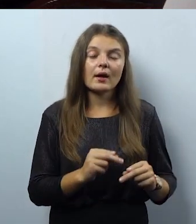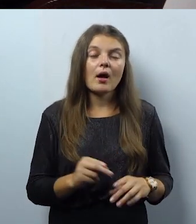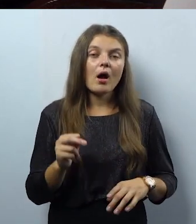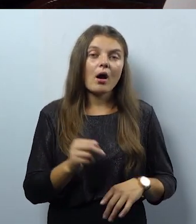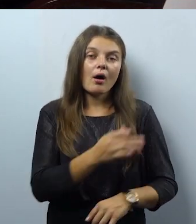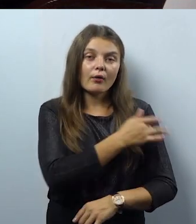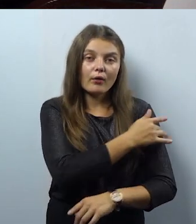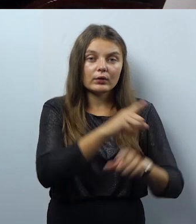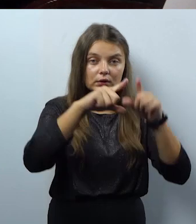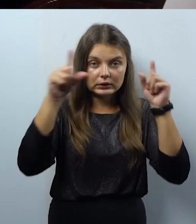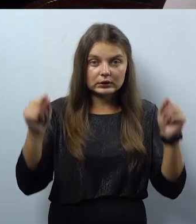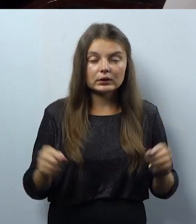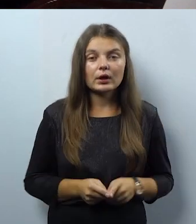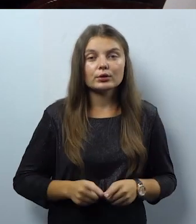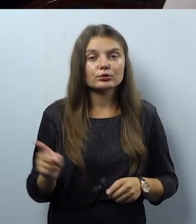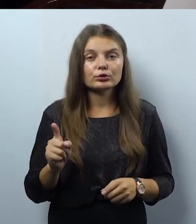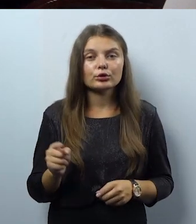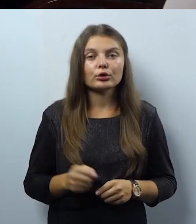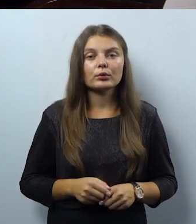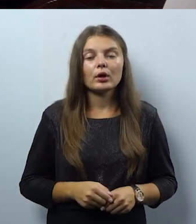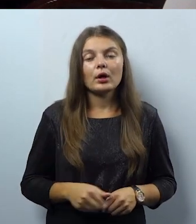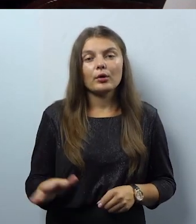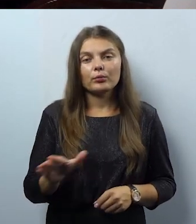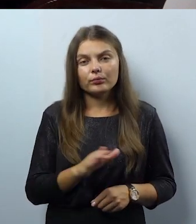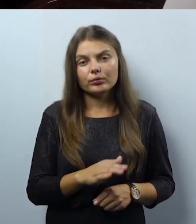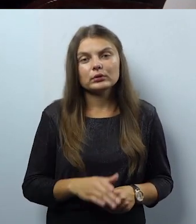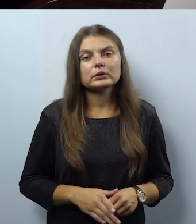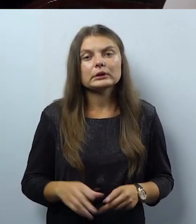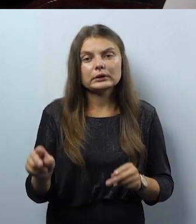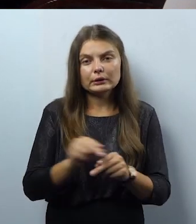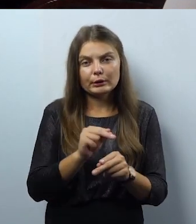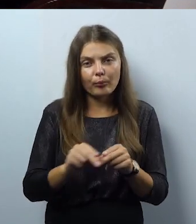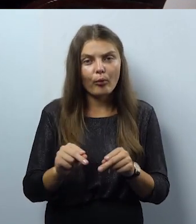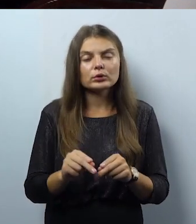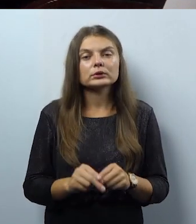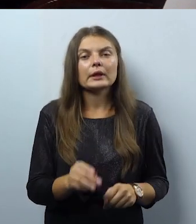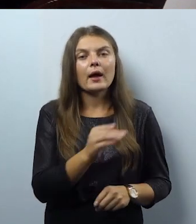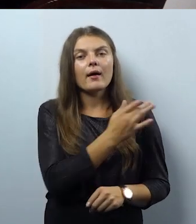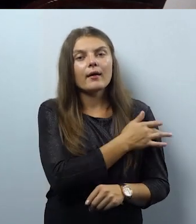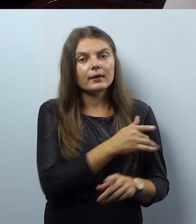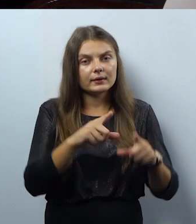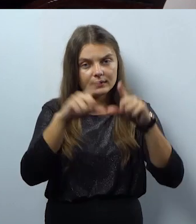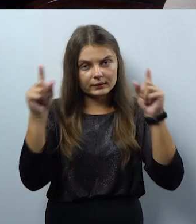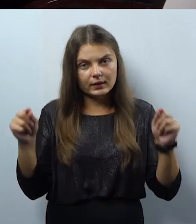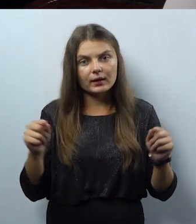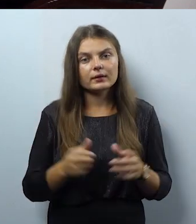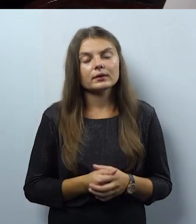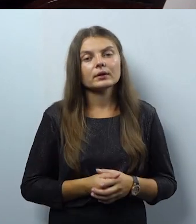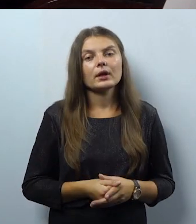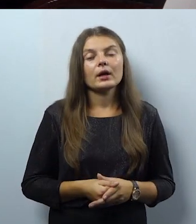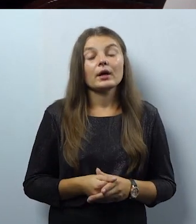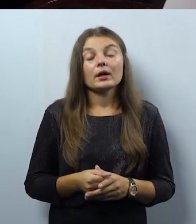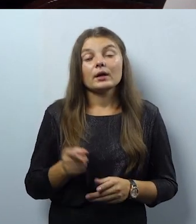думати, проводити закупку якогось діагностичного обладнання, проводити ремонти приміщень. Хочу сказати, що в цьому напрямку вже